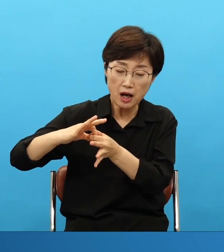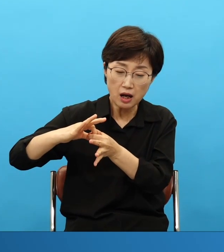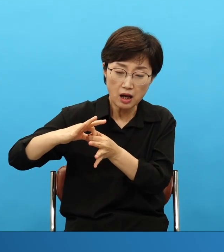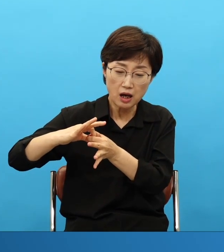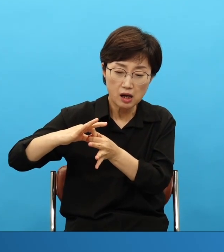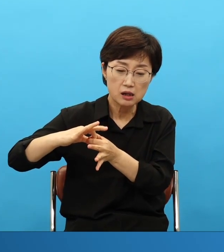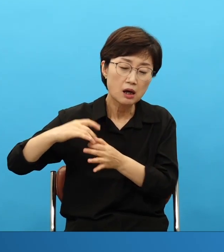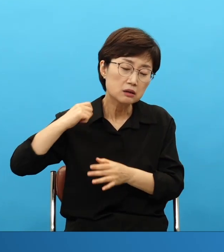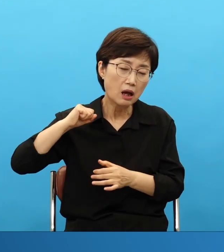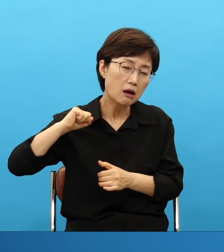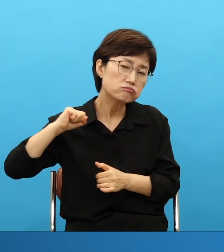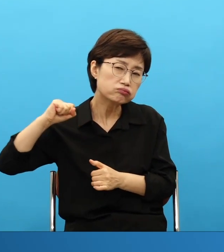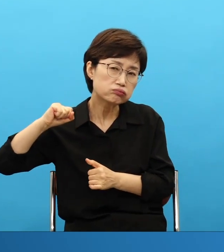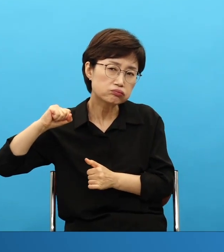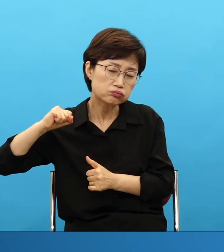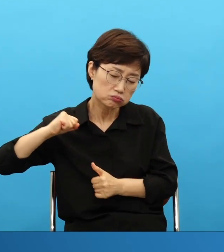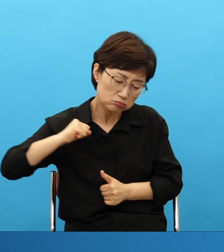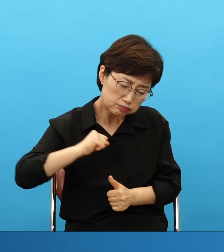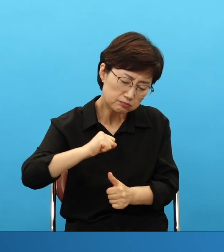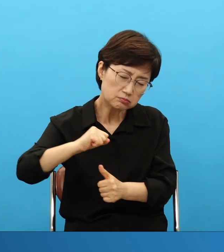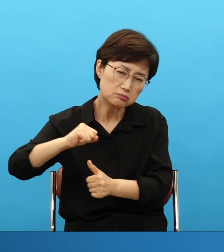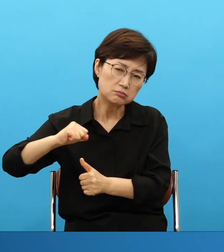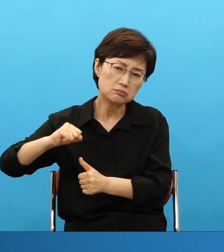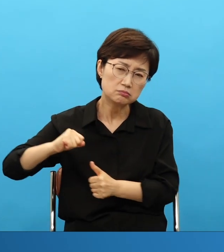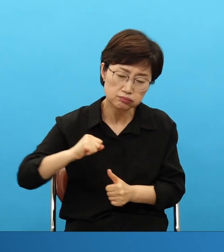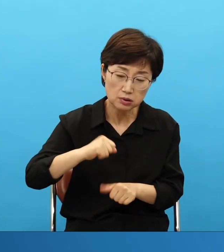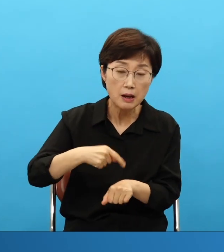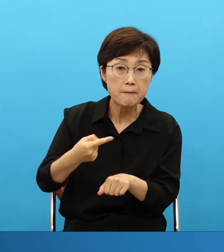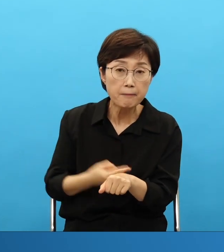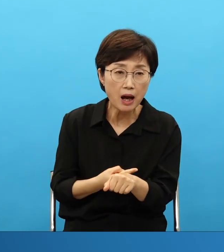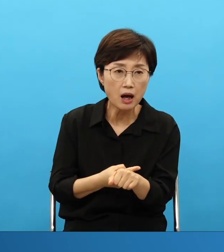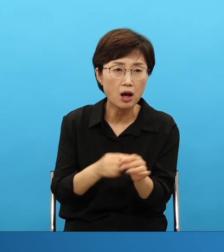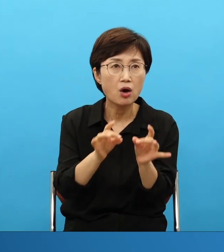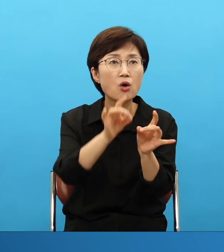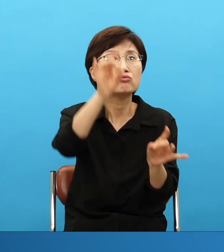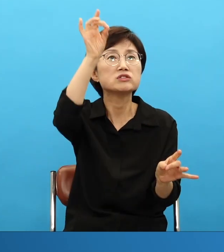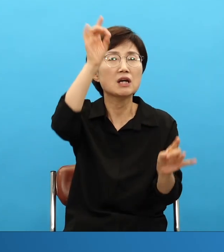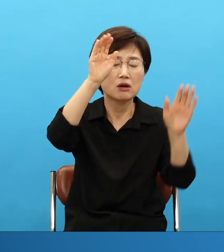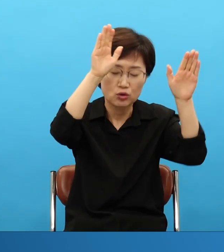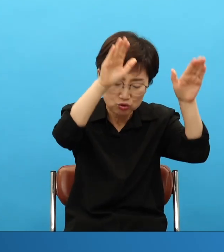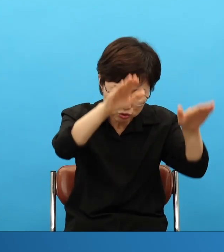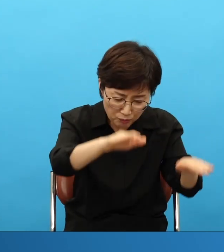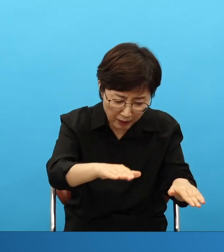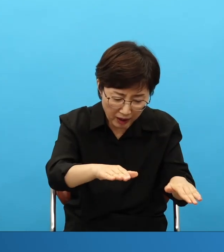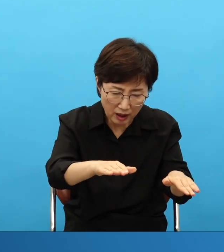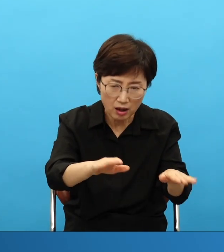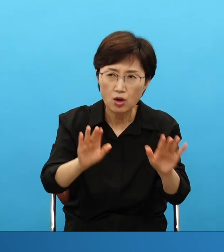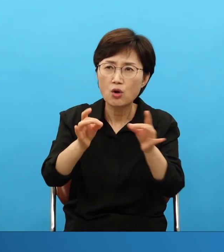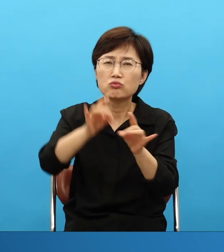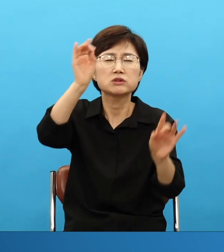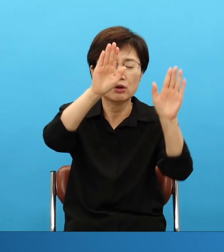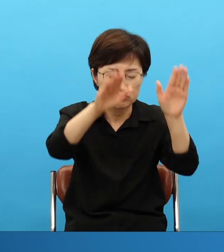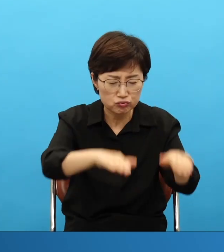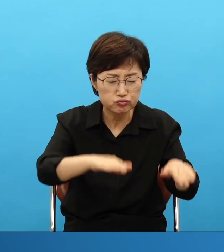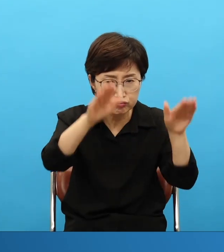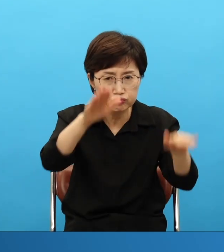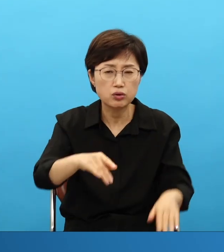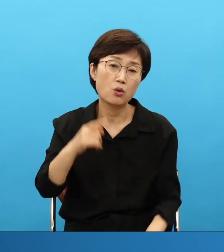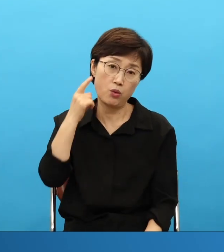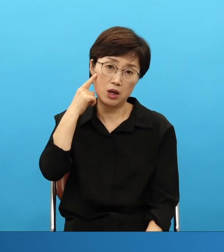어쩔 수 없습니다 우상 승부해야 돼 어쩔 수가 없죠 힘드니까